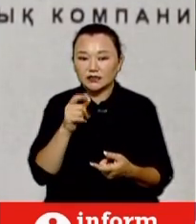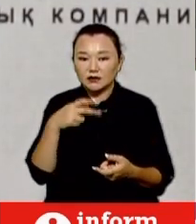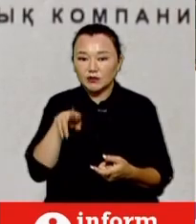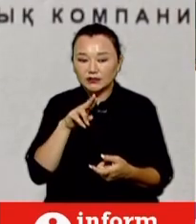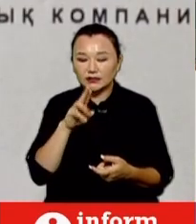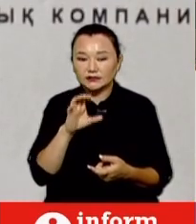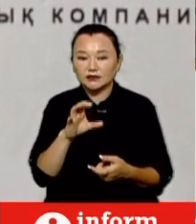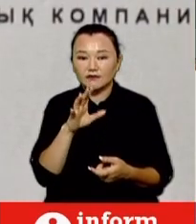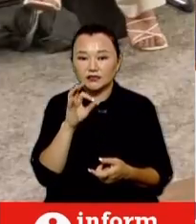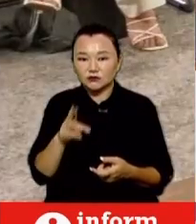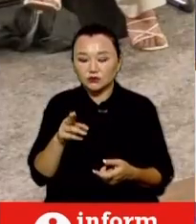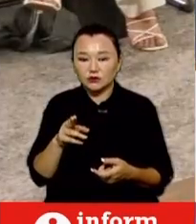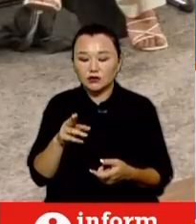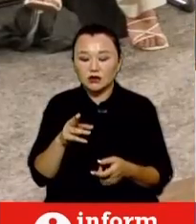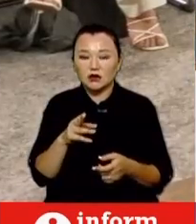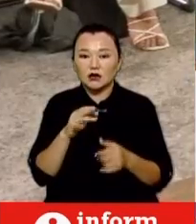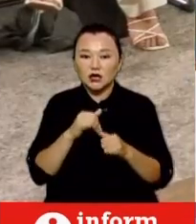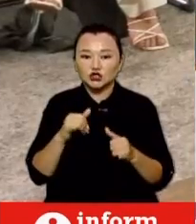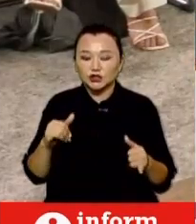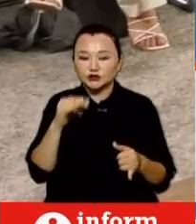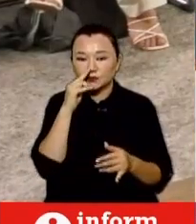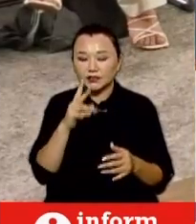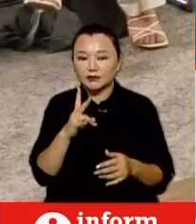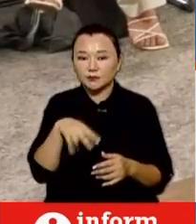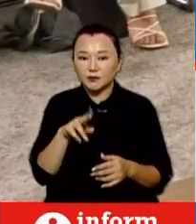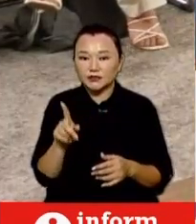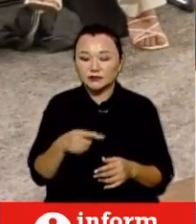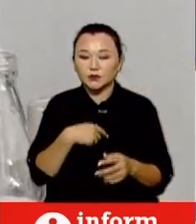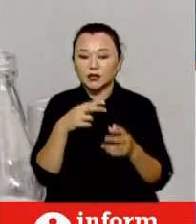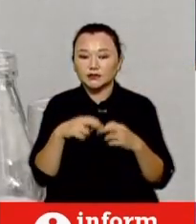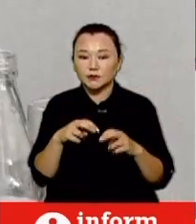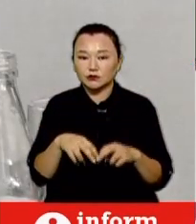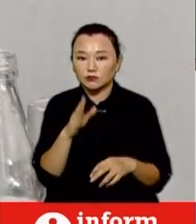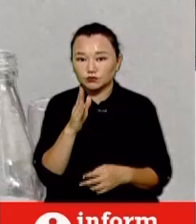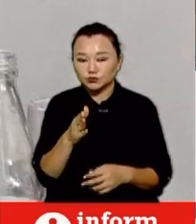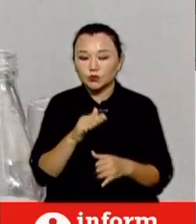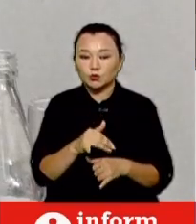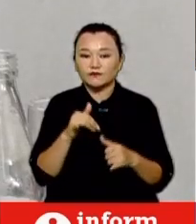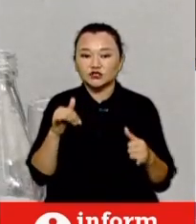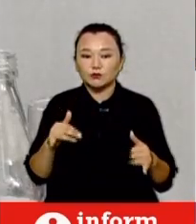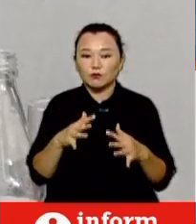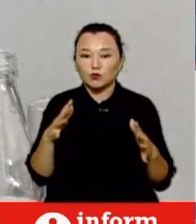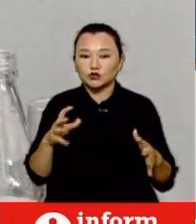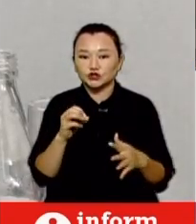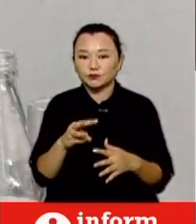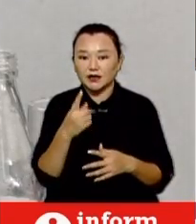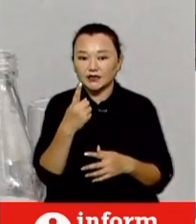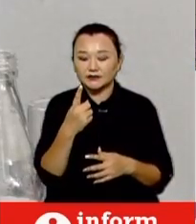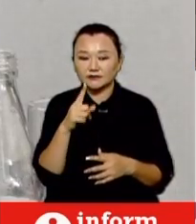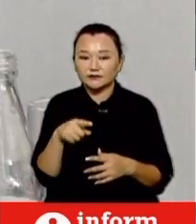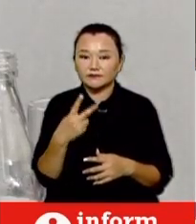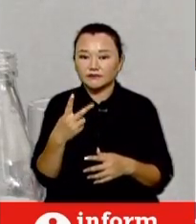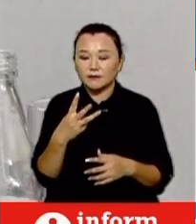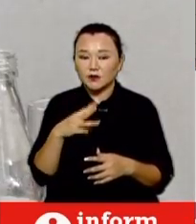с Востоком. При расширении Шымкентского НПЗ мы рассматриваем увеличение более чем на 1,2